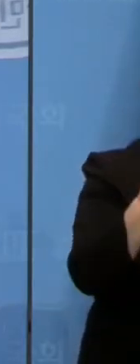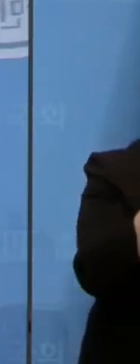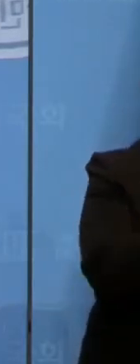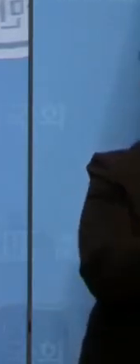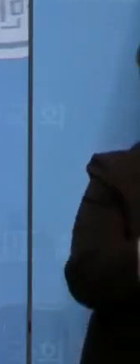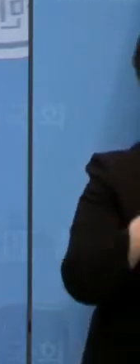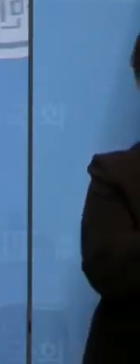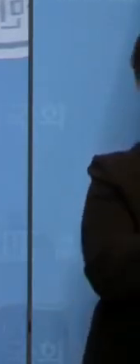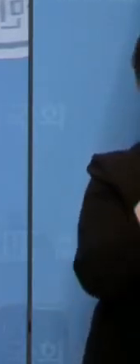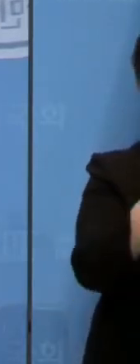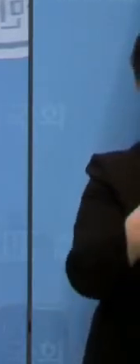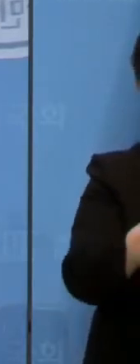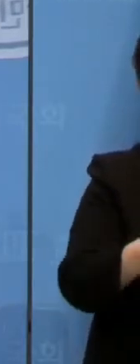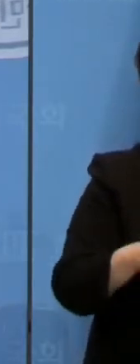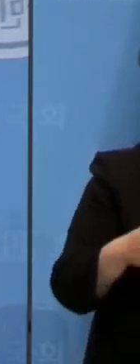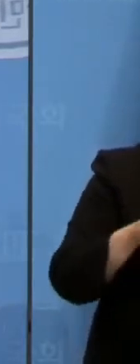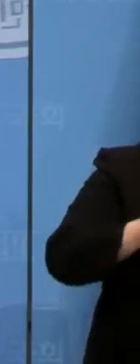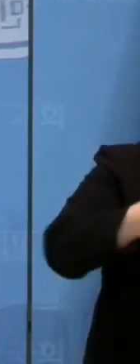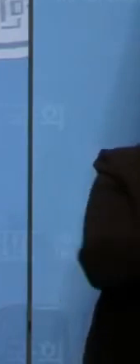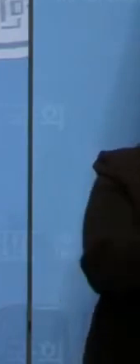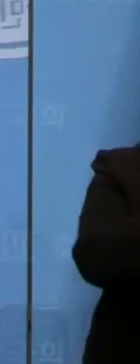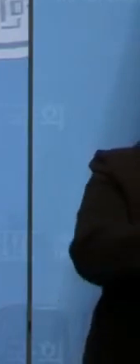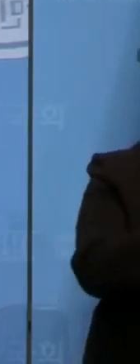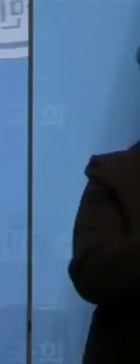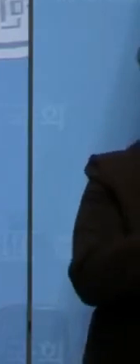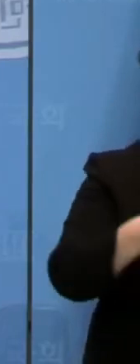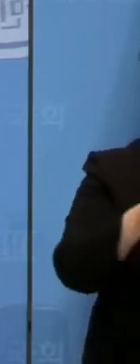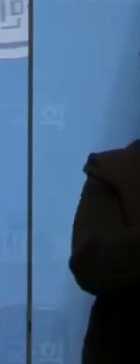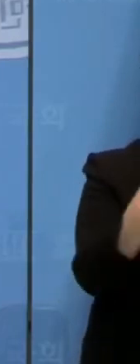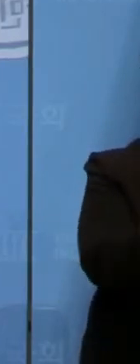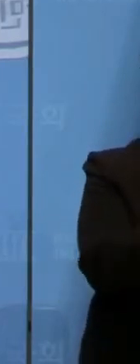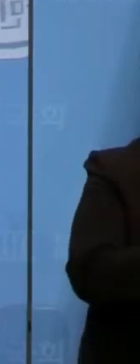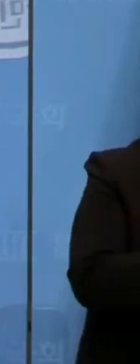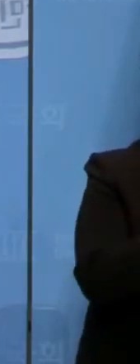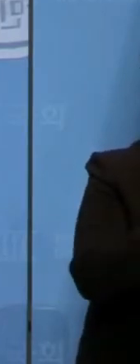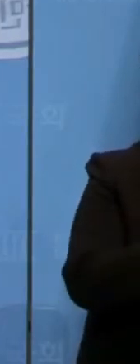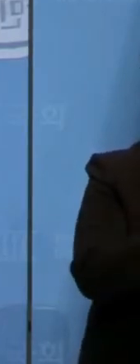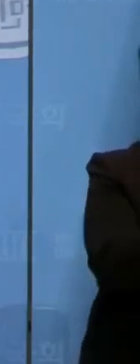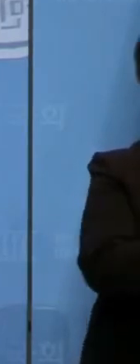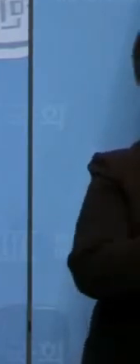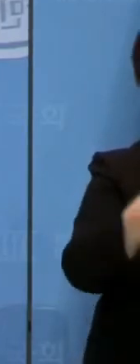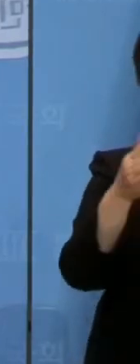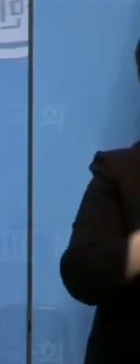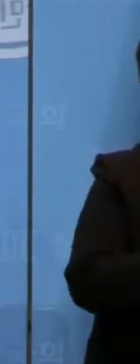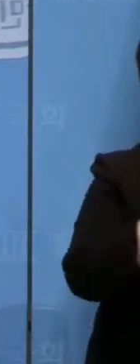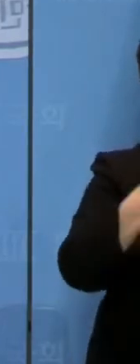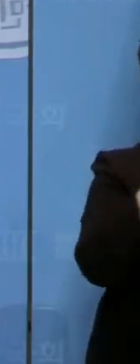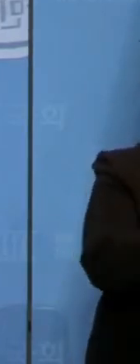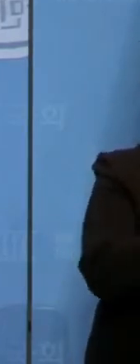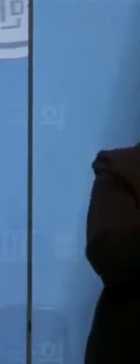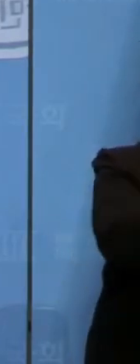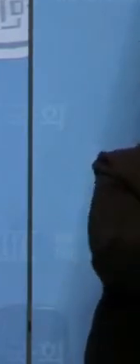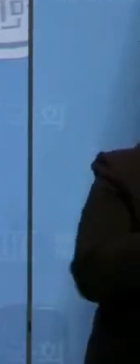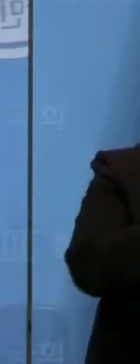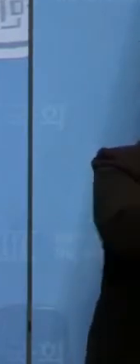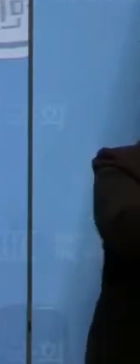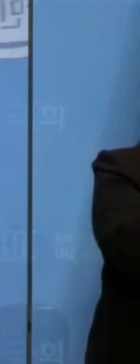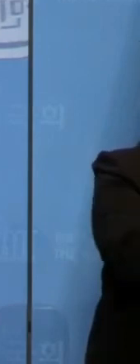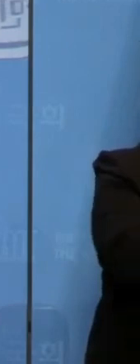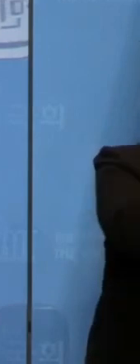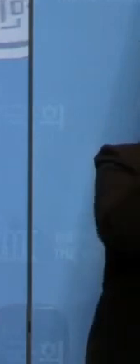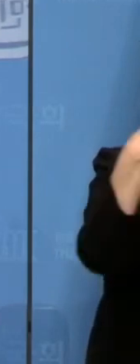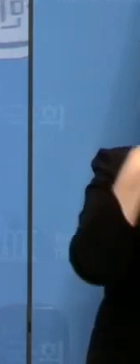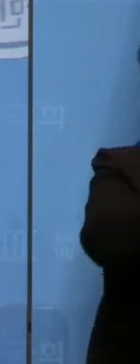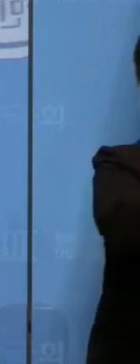함께 맞서야 합니다. 우리 국회는 2월에 미얀마 군부를 규탄하는 결의안을 통과시켰고